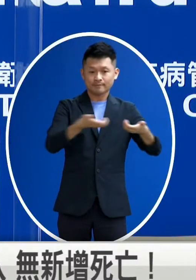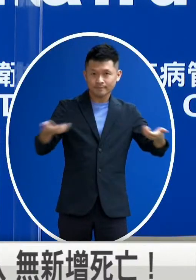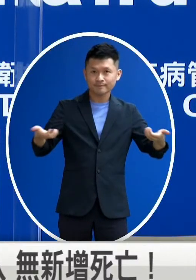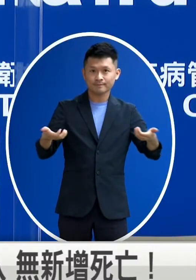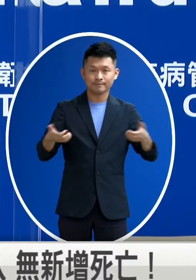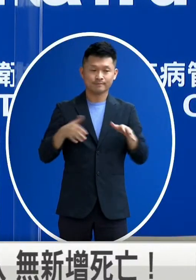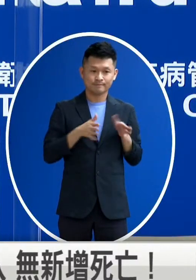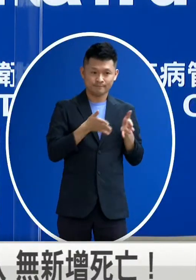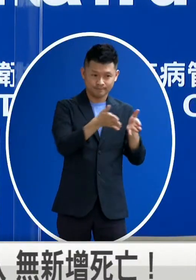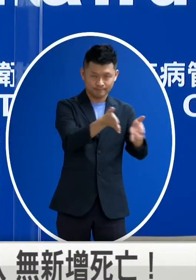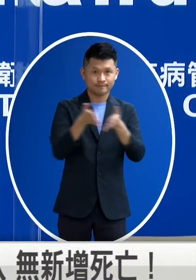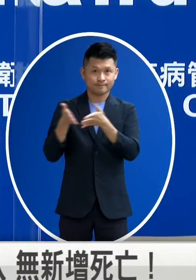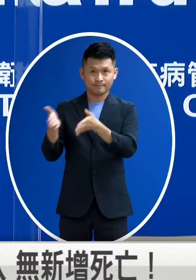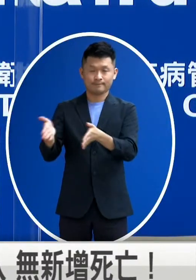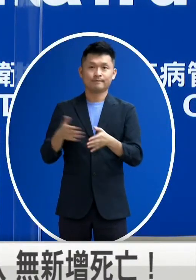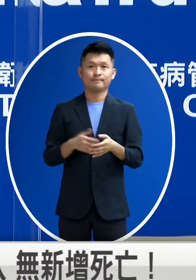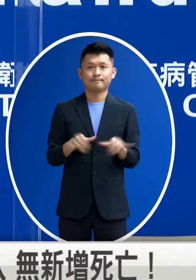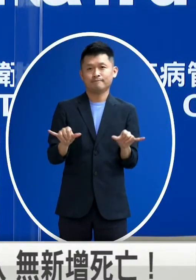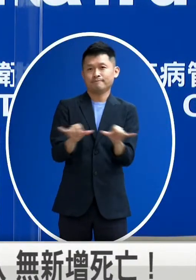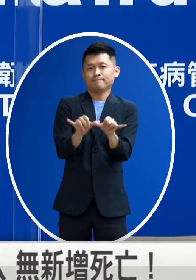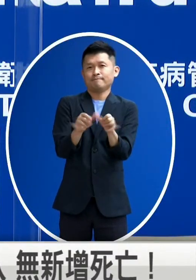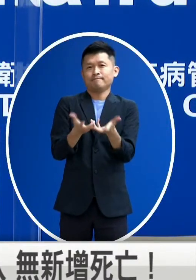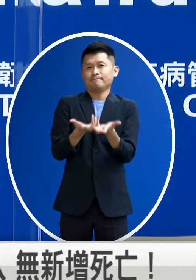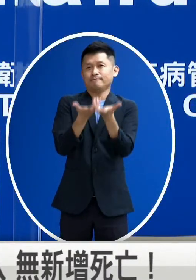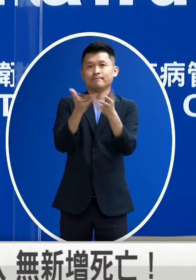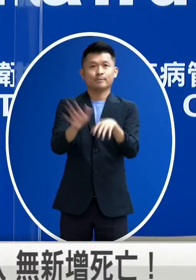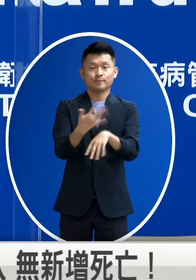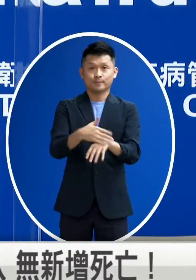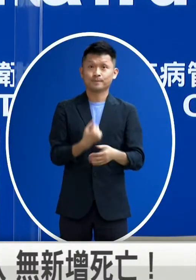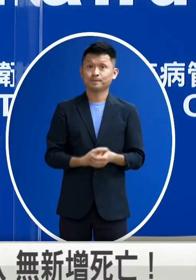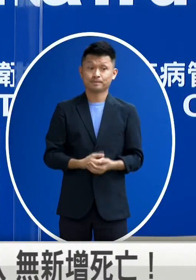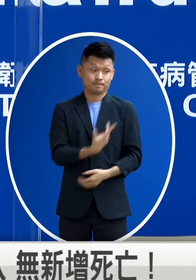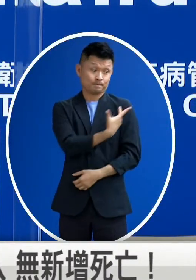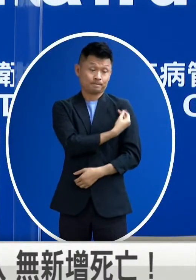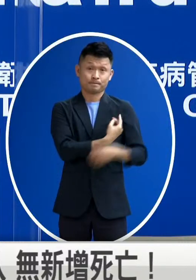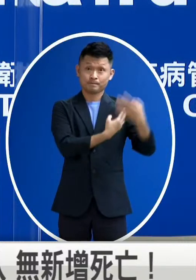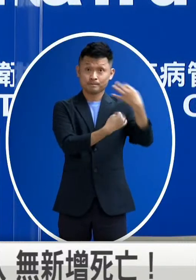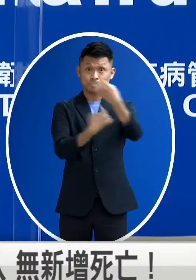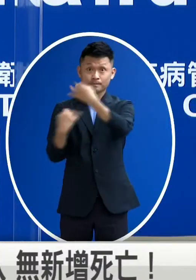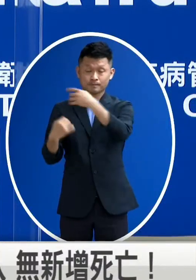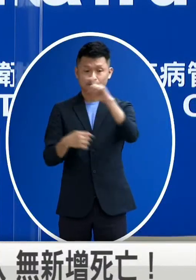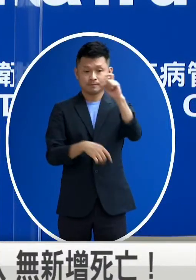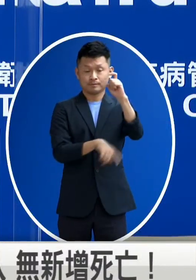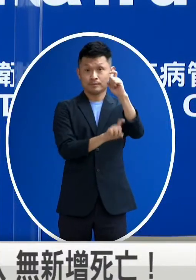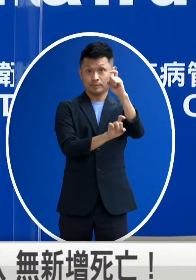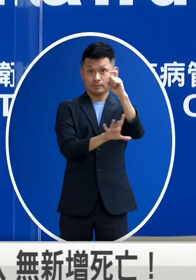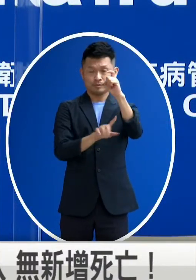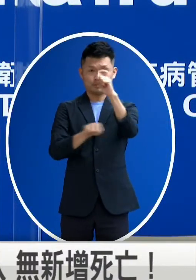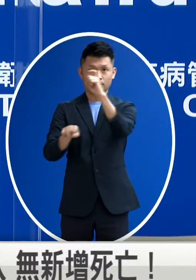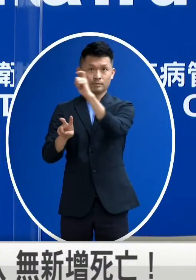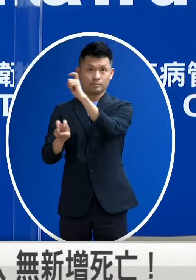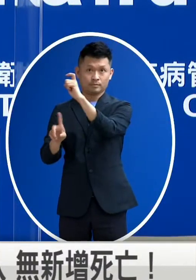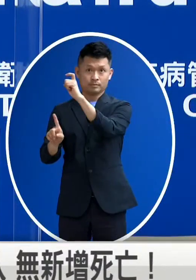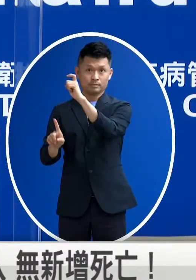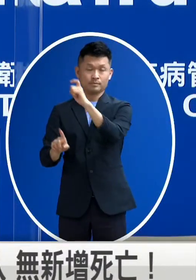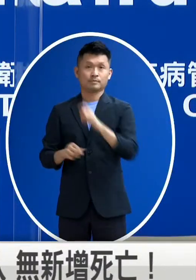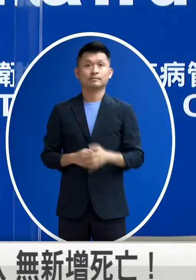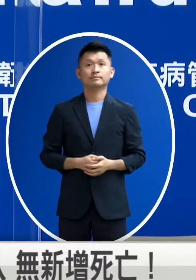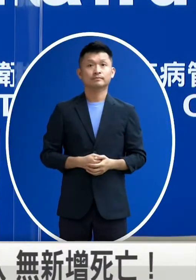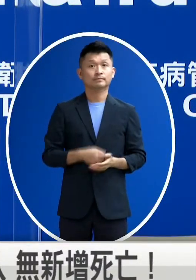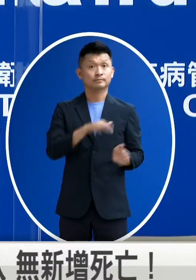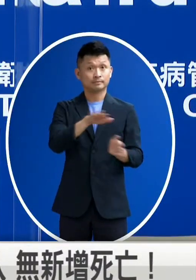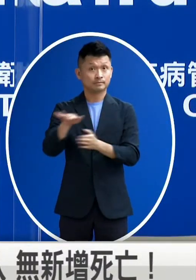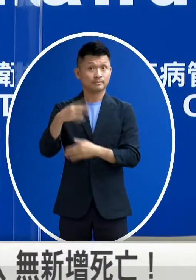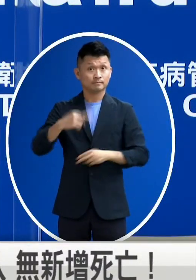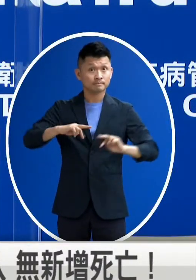分流的一个动作。那另外施打的时程还是从15号到21号。那还有一个变革的